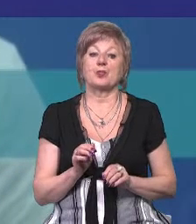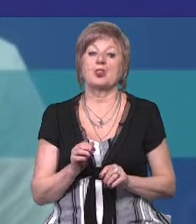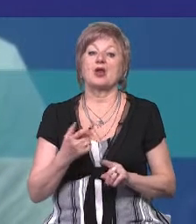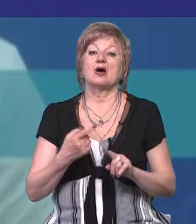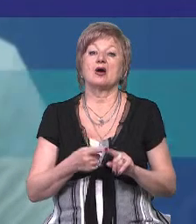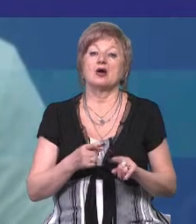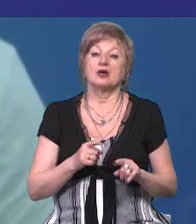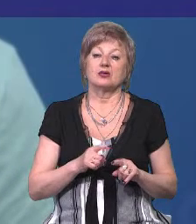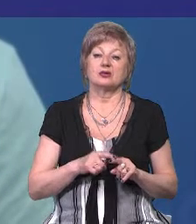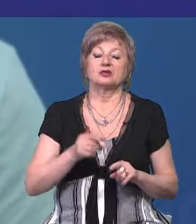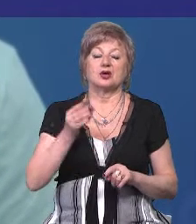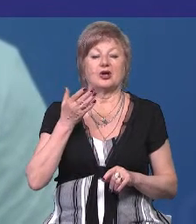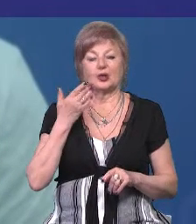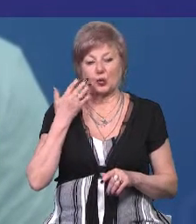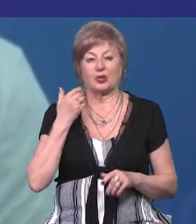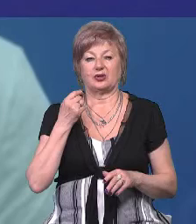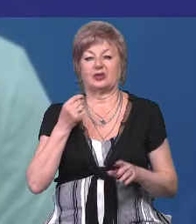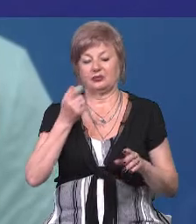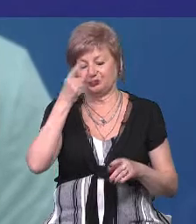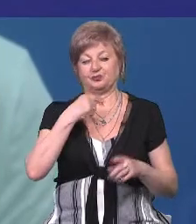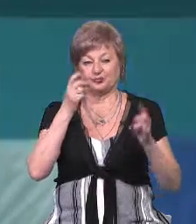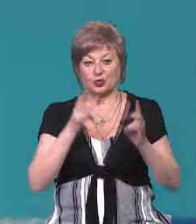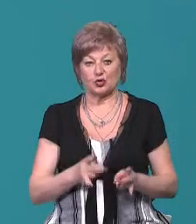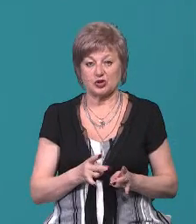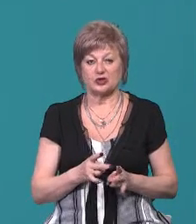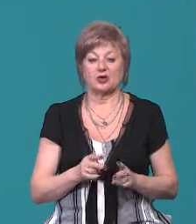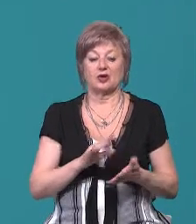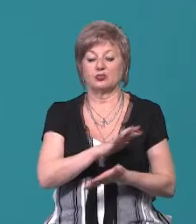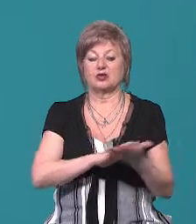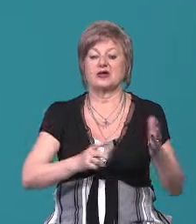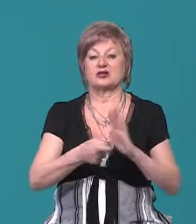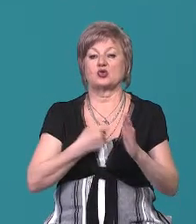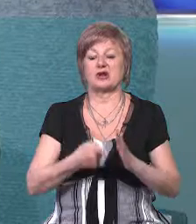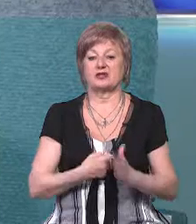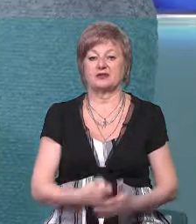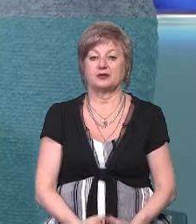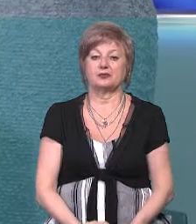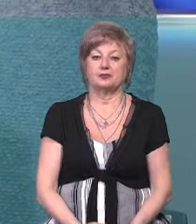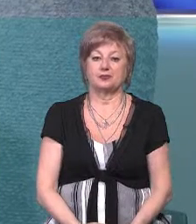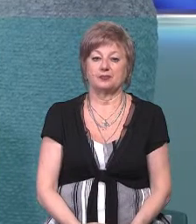саме умисне легке тілесне ушкодження, триває досудове розслідування.